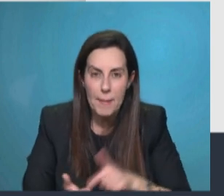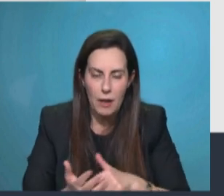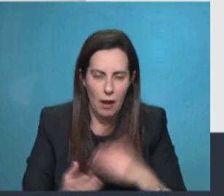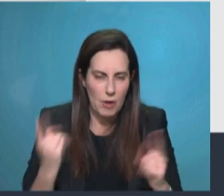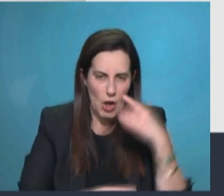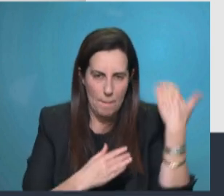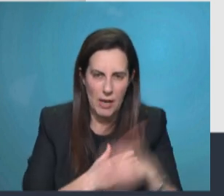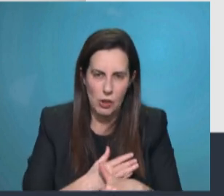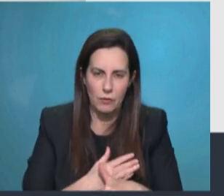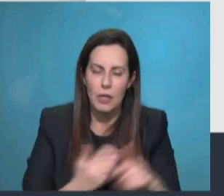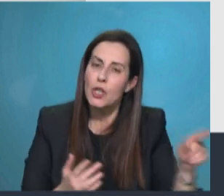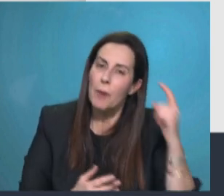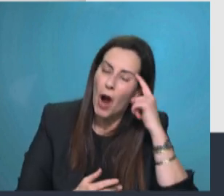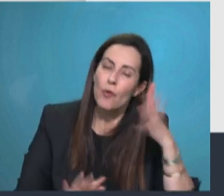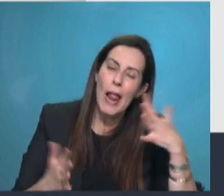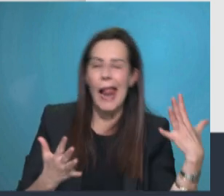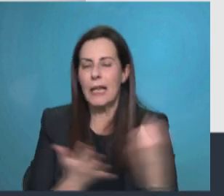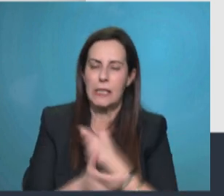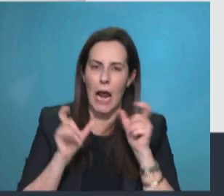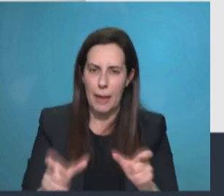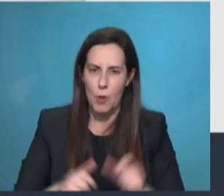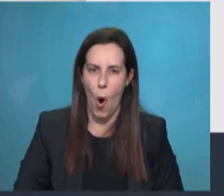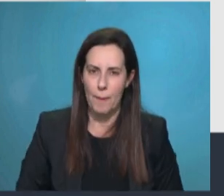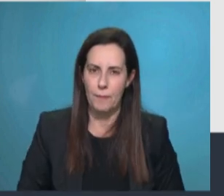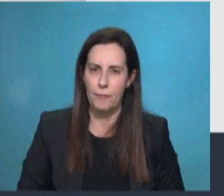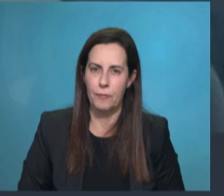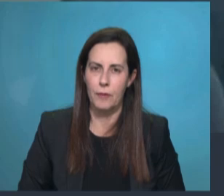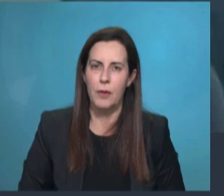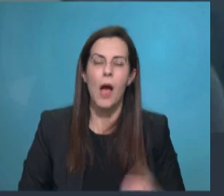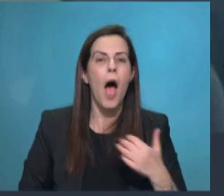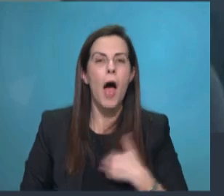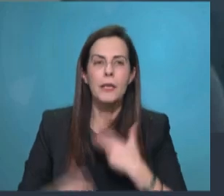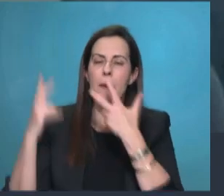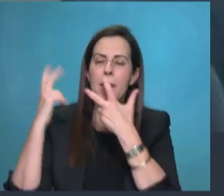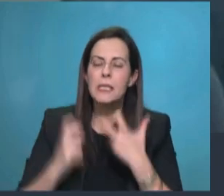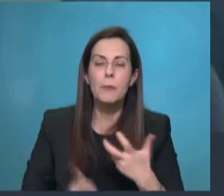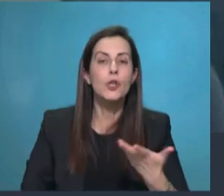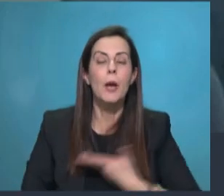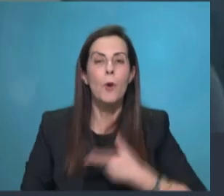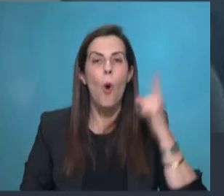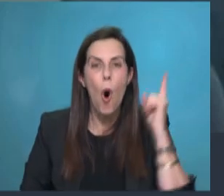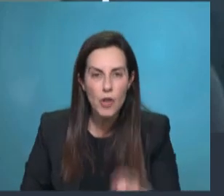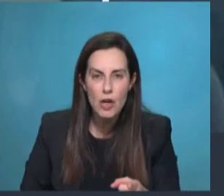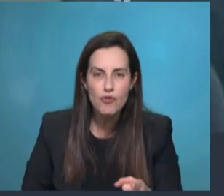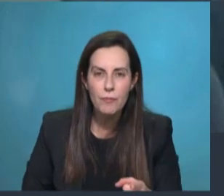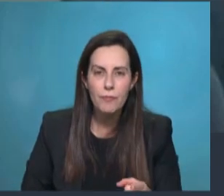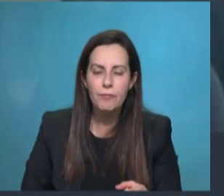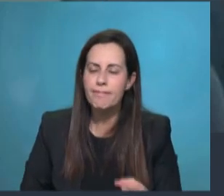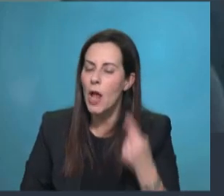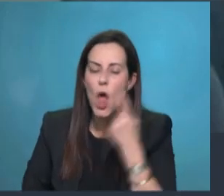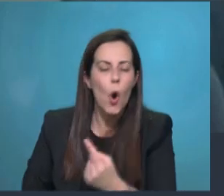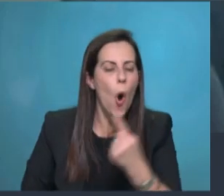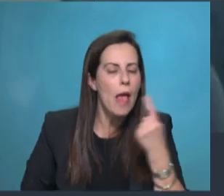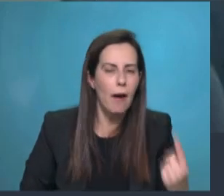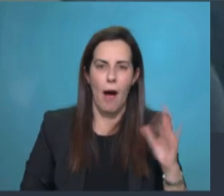הקשות, מתוך תקווה להצליח למנוע אותן. אני מצפה שיגזרו עליהם את הדין, על כל אחד